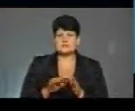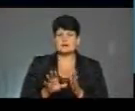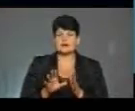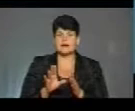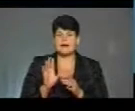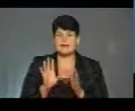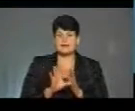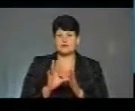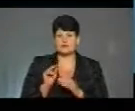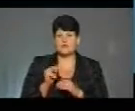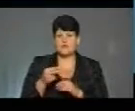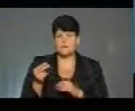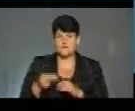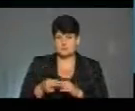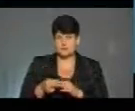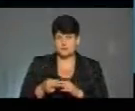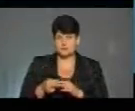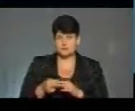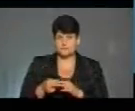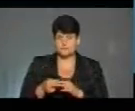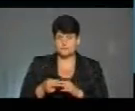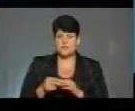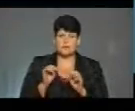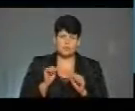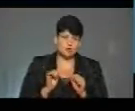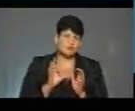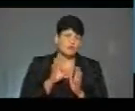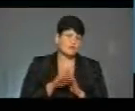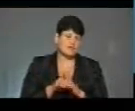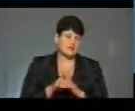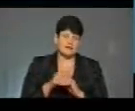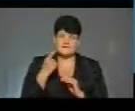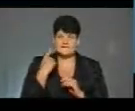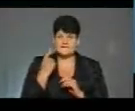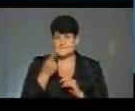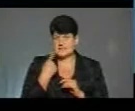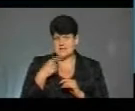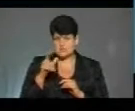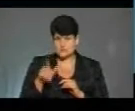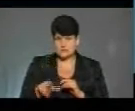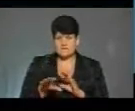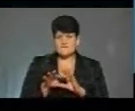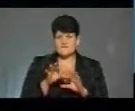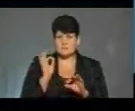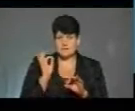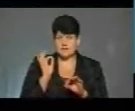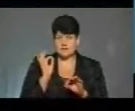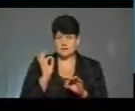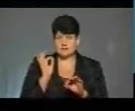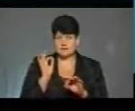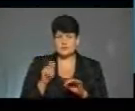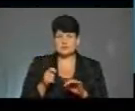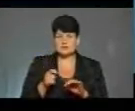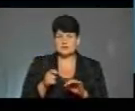підпису. Бажаємо увійти як фізична особа, вибираємо акредитований центр сертифікації